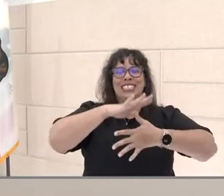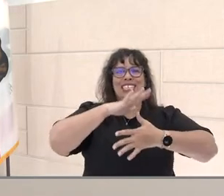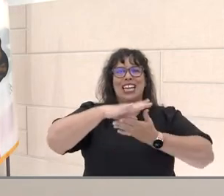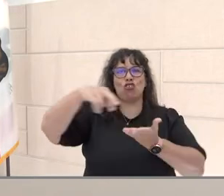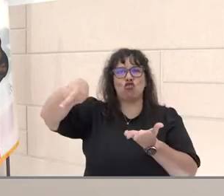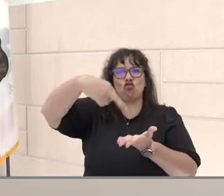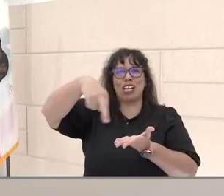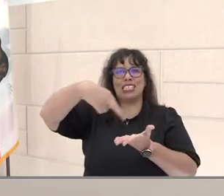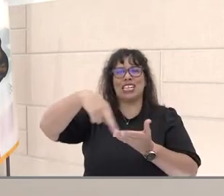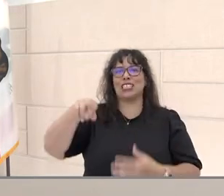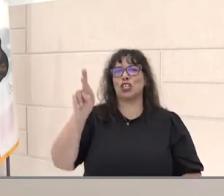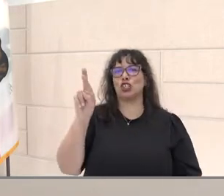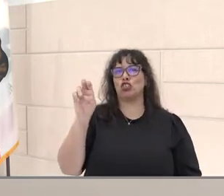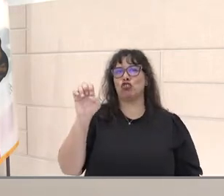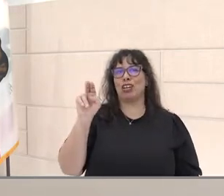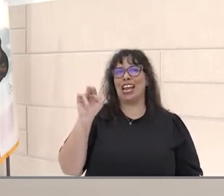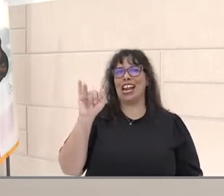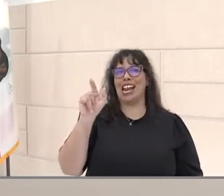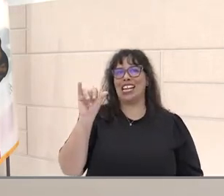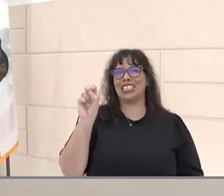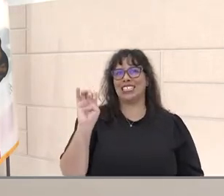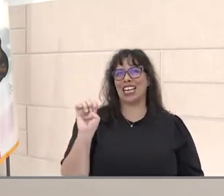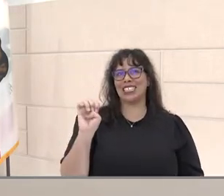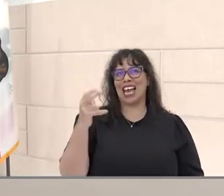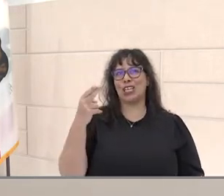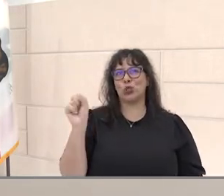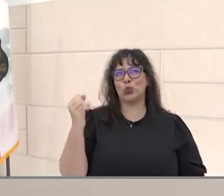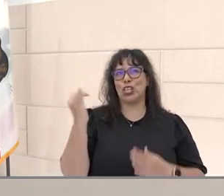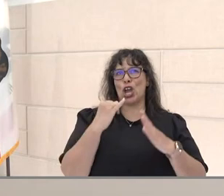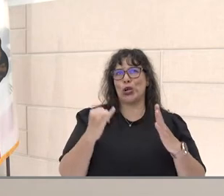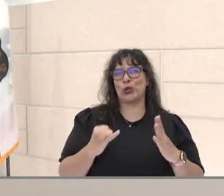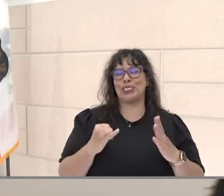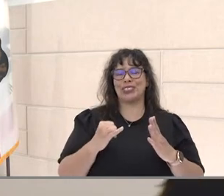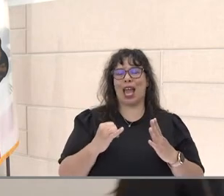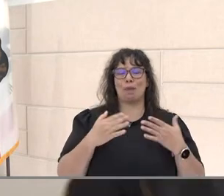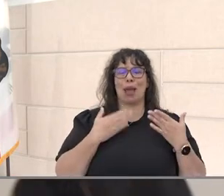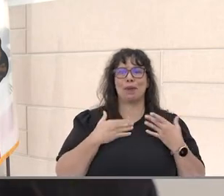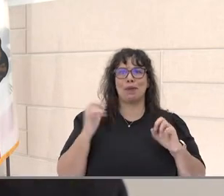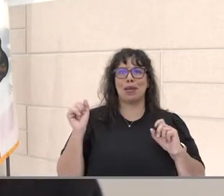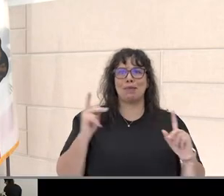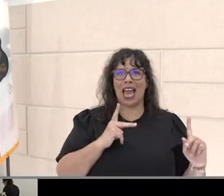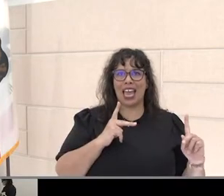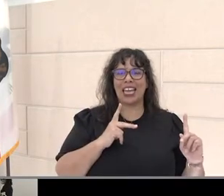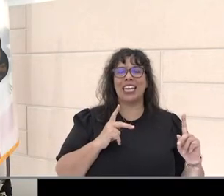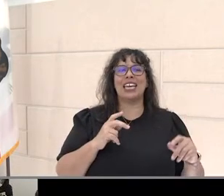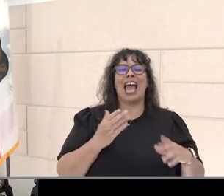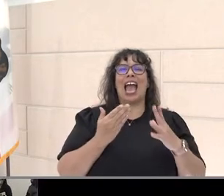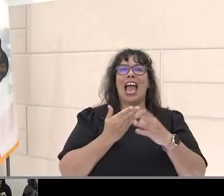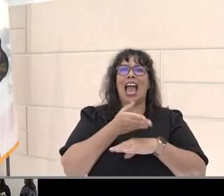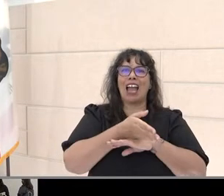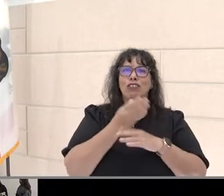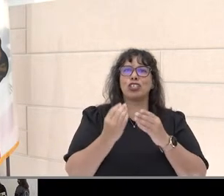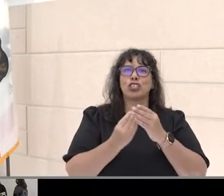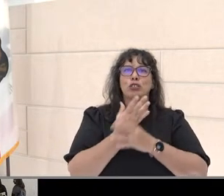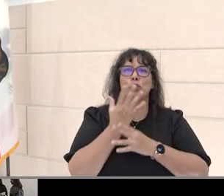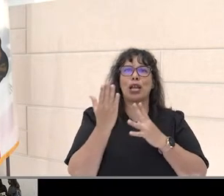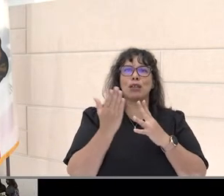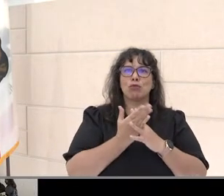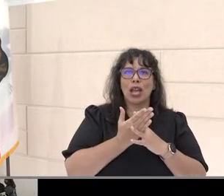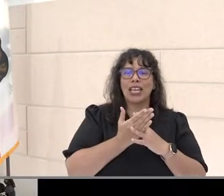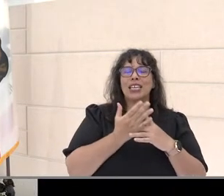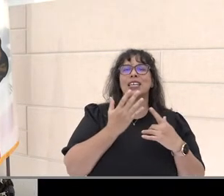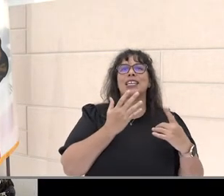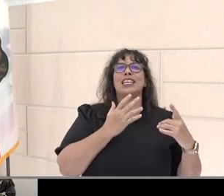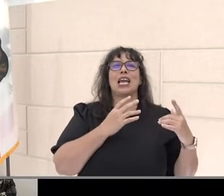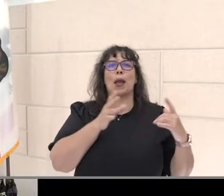มอกปีสลาเรียนเรเนซอนส์เนียงบานโจรุมขนมเกปจุมในขายมุ่นอะไรนั่งบานตลอดมาโจวิ่งในเป